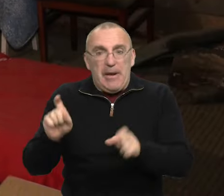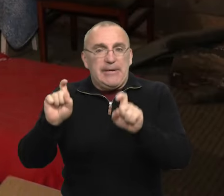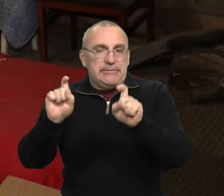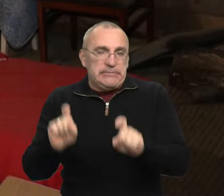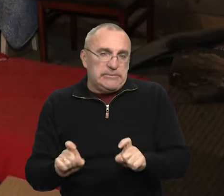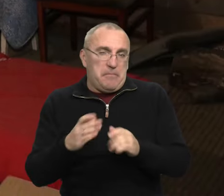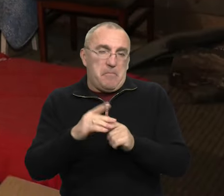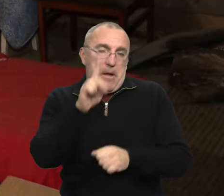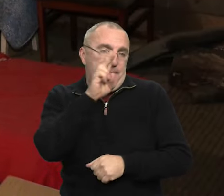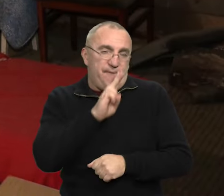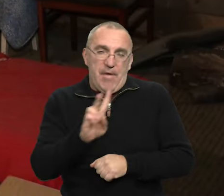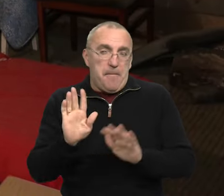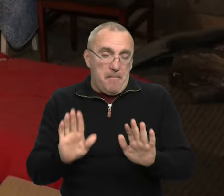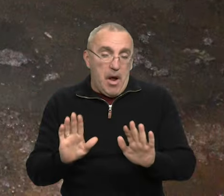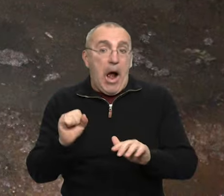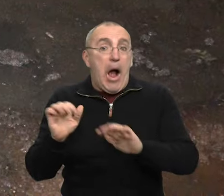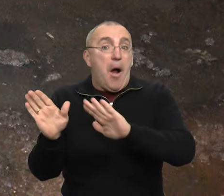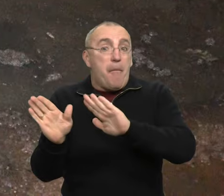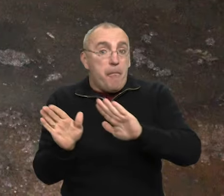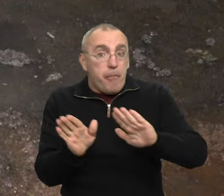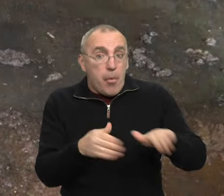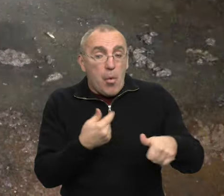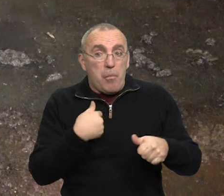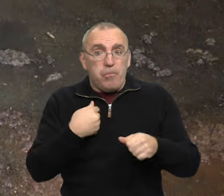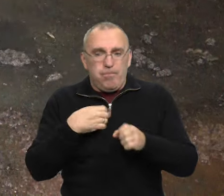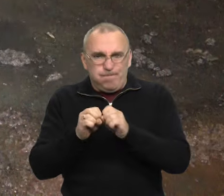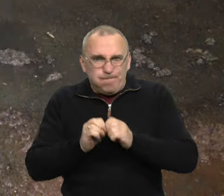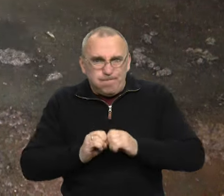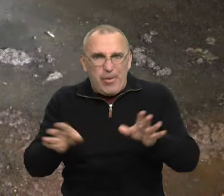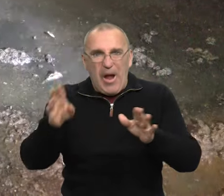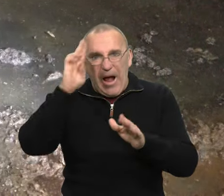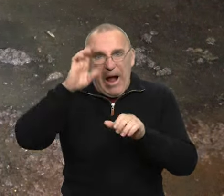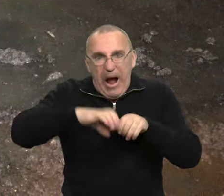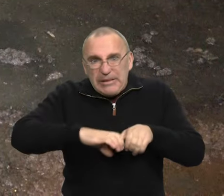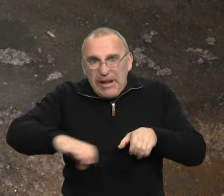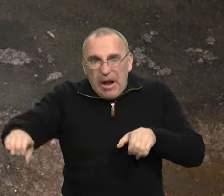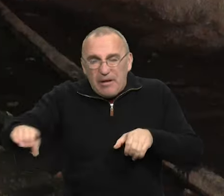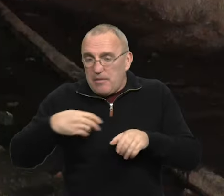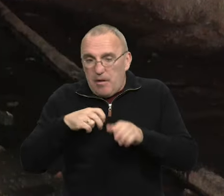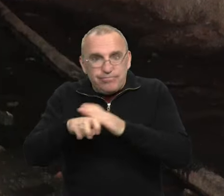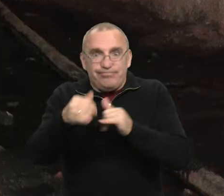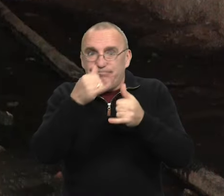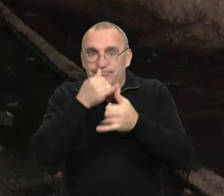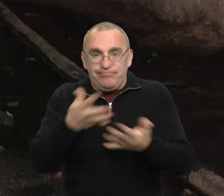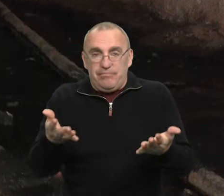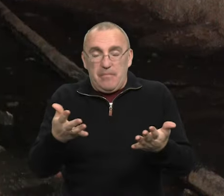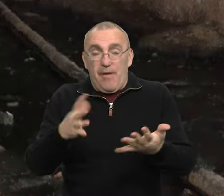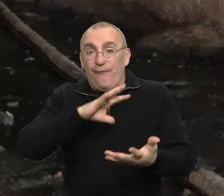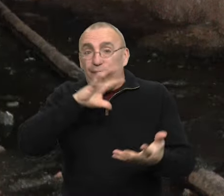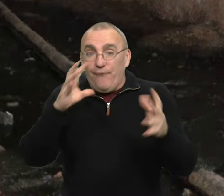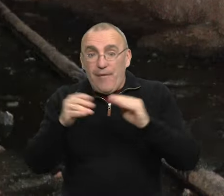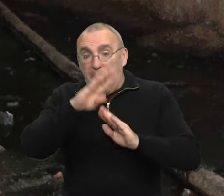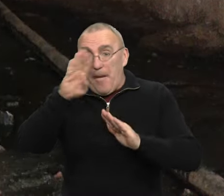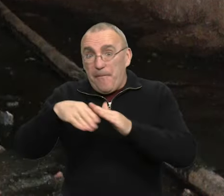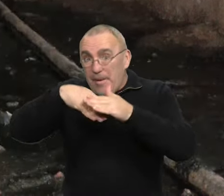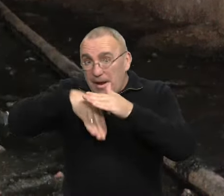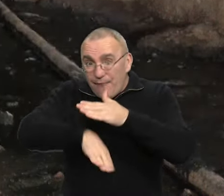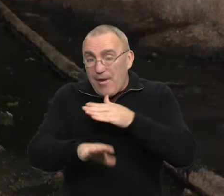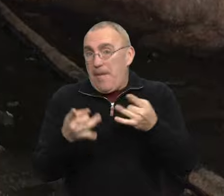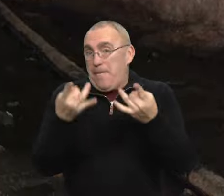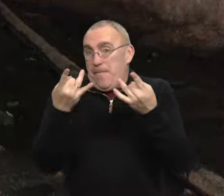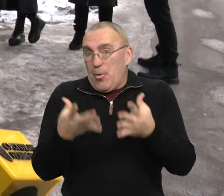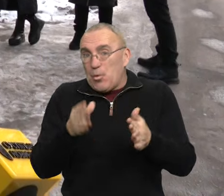Там десь місяці два а потім у нас проврала каналізація і ми просто не змогли туди зайти уже виходить що підвал це як як